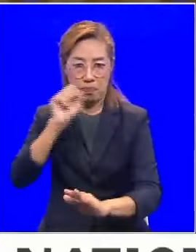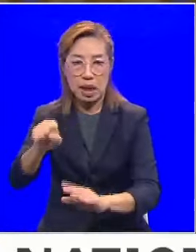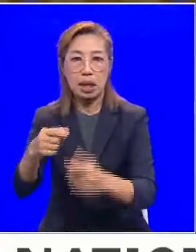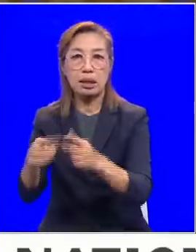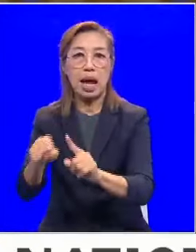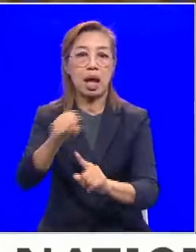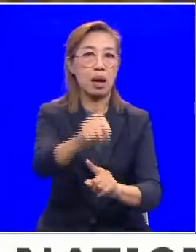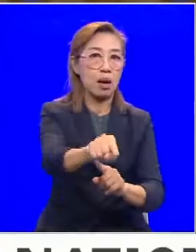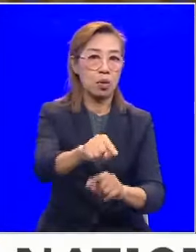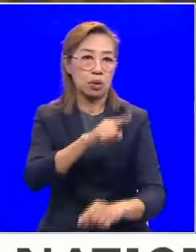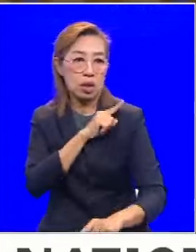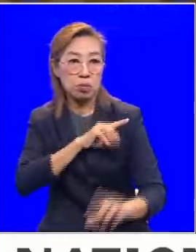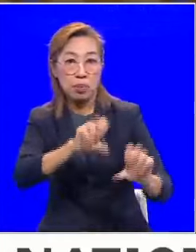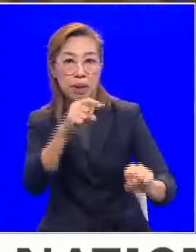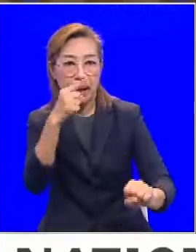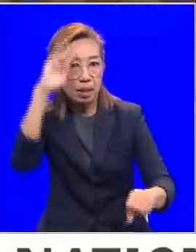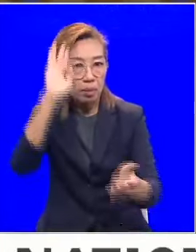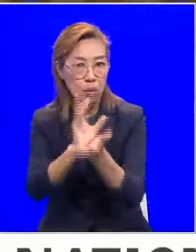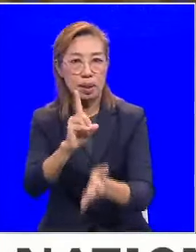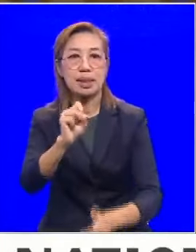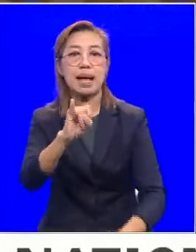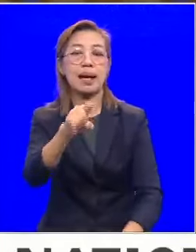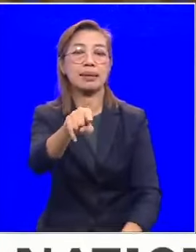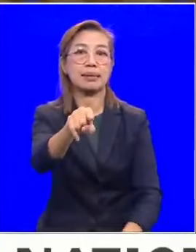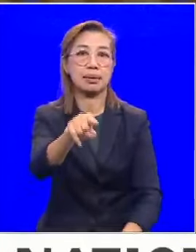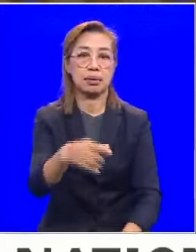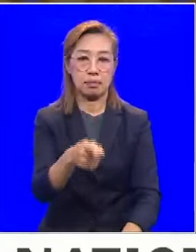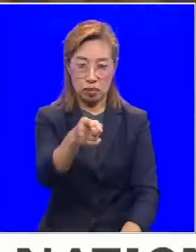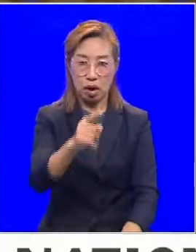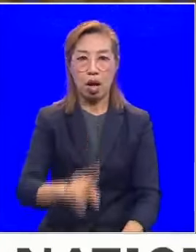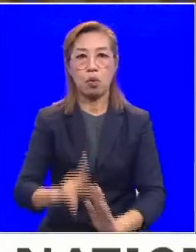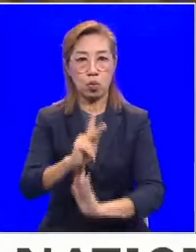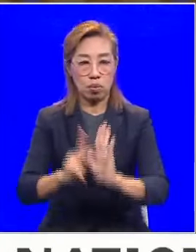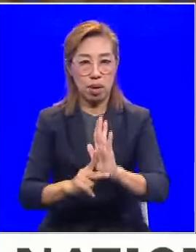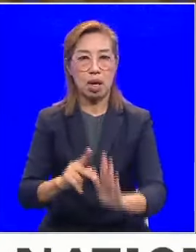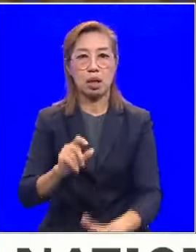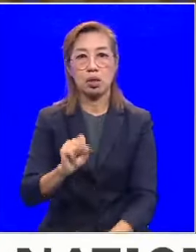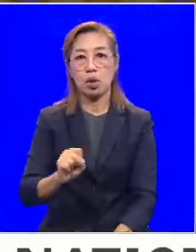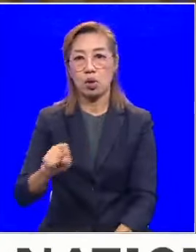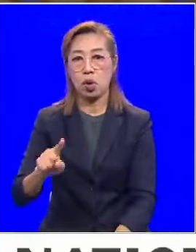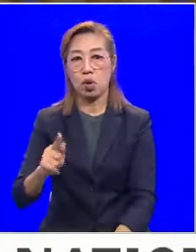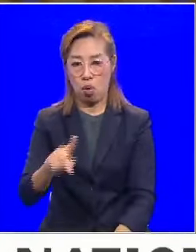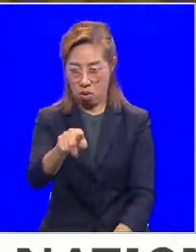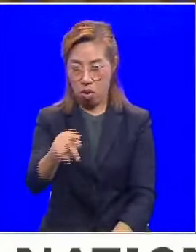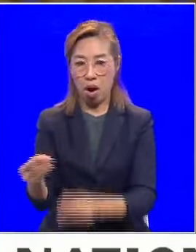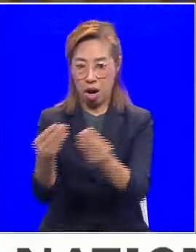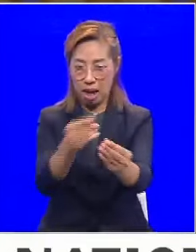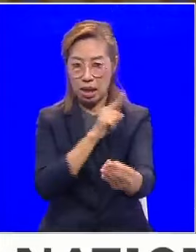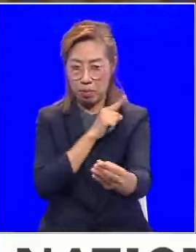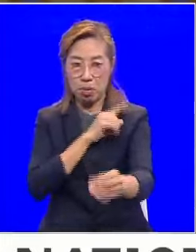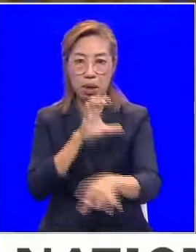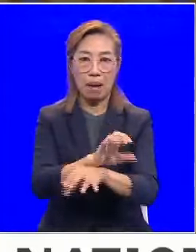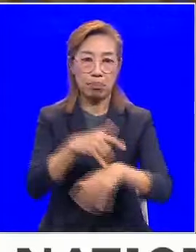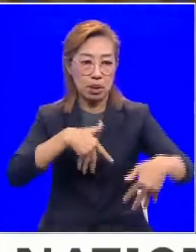หายเนี่ยก็ต้องไปที่หน่วยงานที่ดูแลนะครับอย่าง DSIเนี่ยควรเอากฎหมายเนี้ยไปถือไว้โดยตรงเลยมยที่กระทรวงยุติธรรมคนที่ไปร้องทุกข์จะได้สะดวก